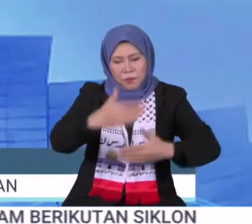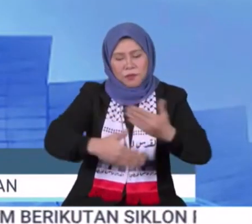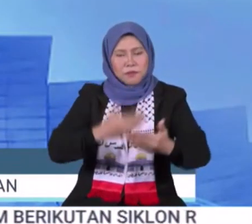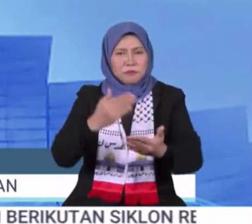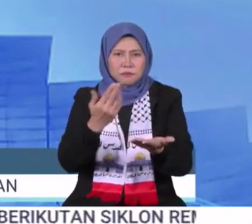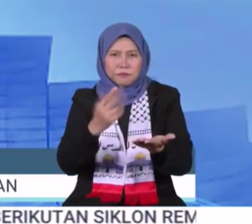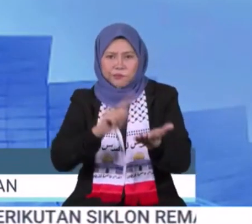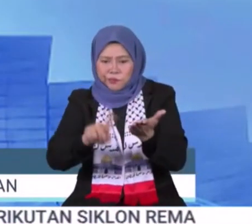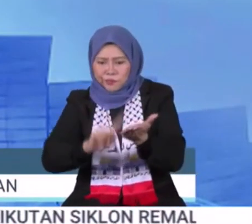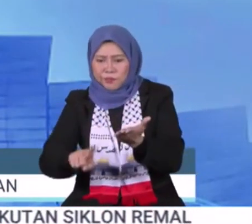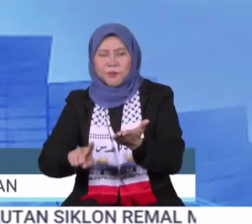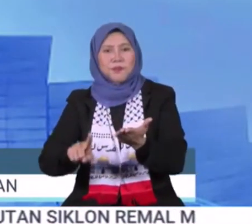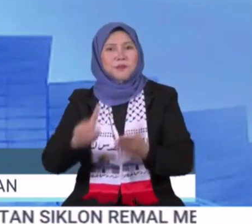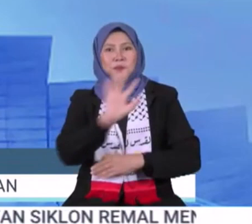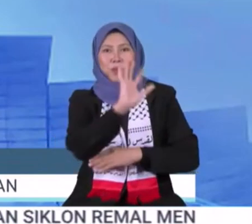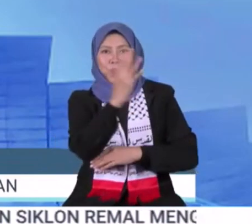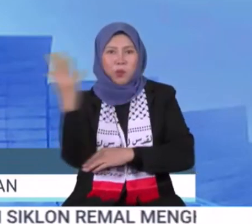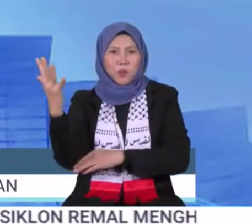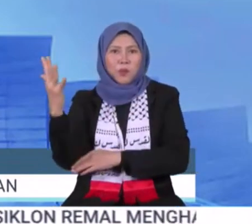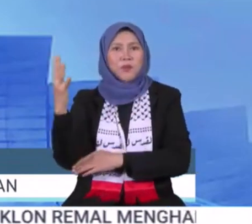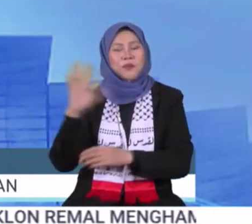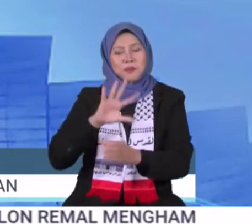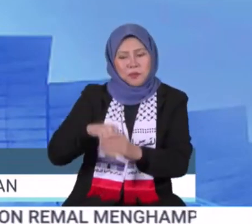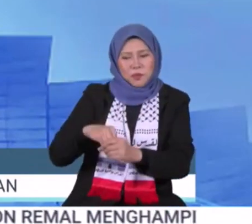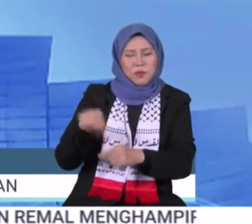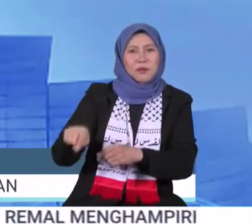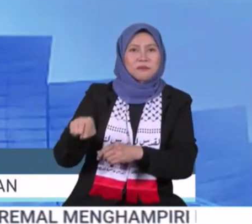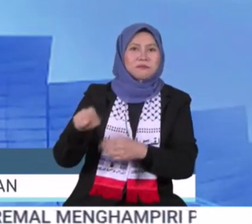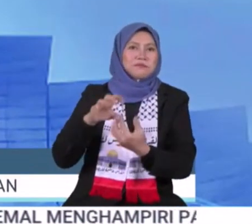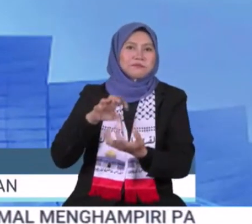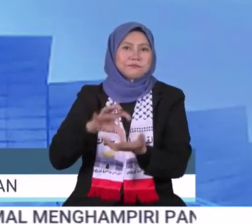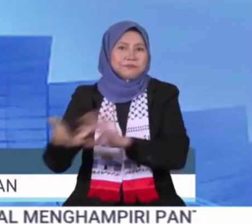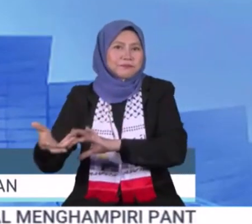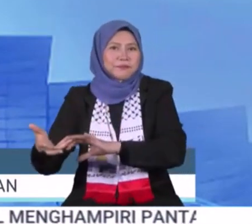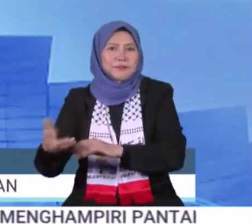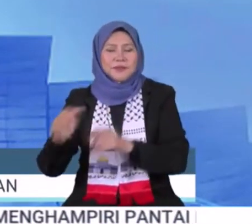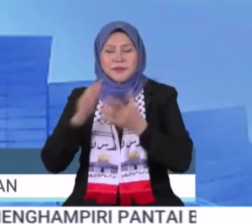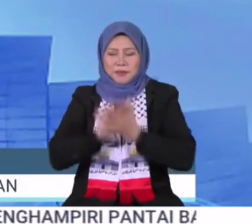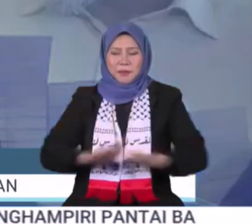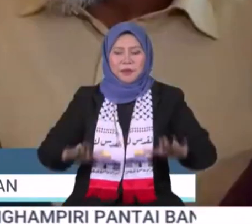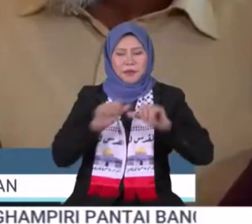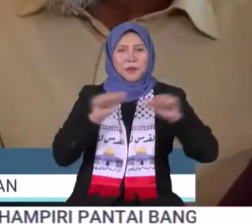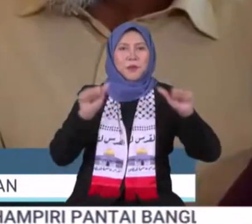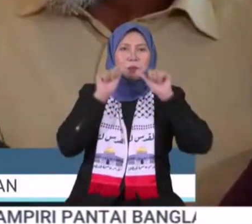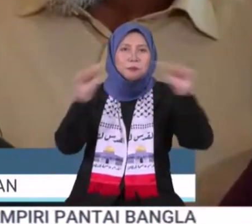pasti identiti dan status pokok termasuk yang berisiko mengancam keselamatan